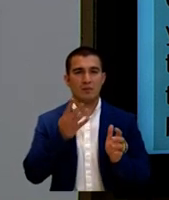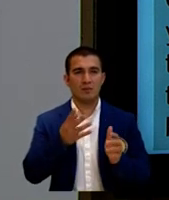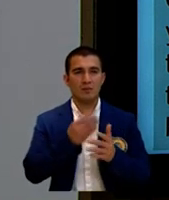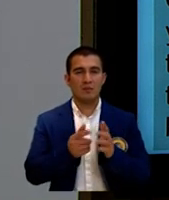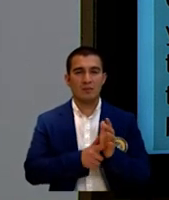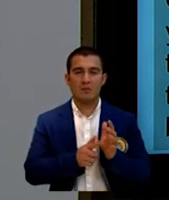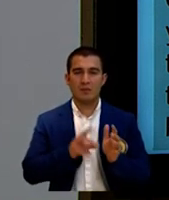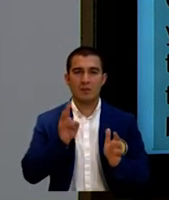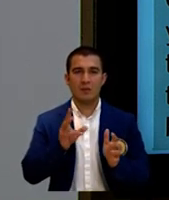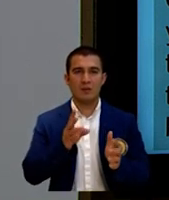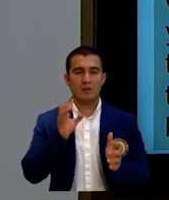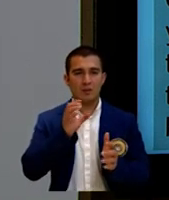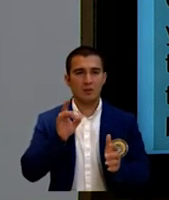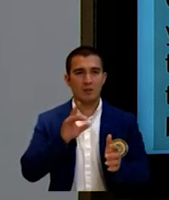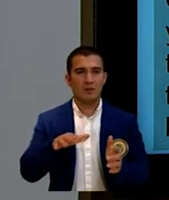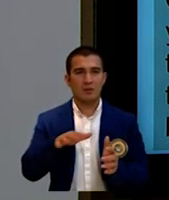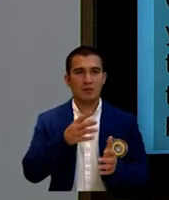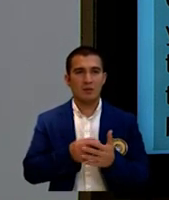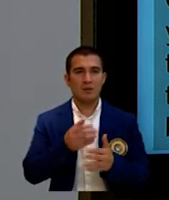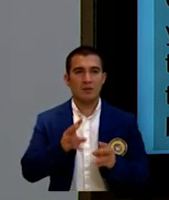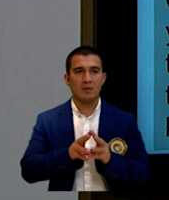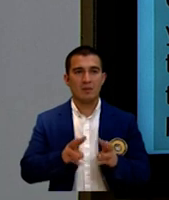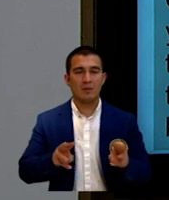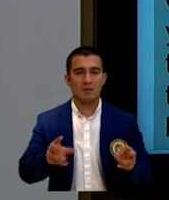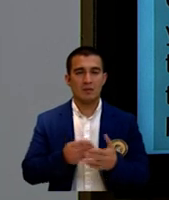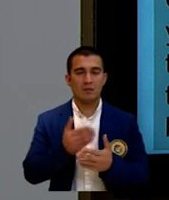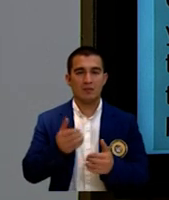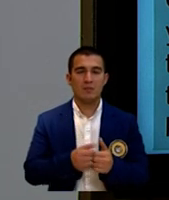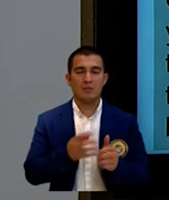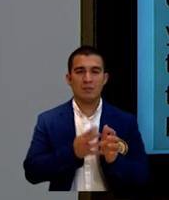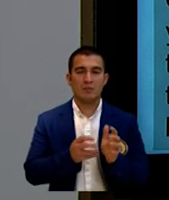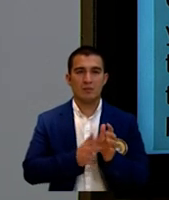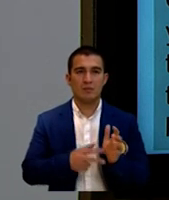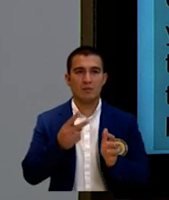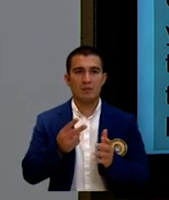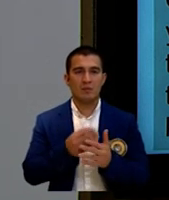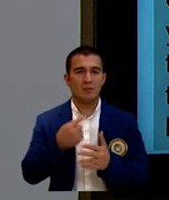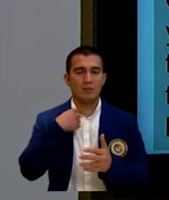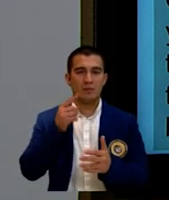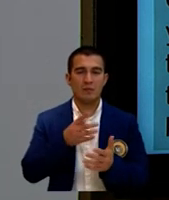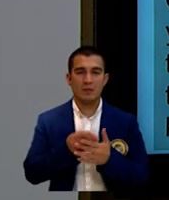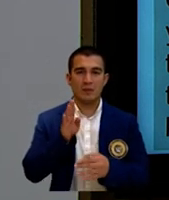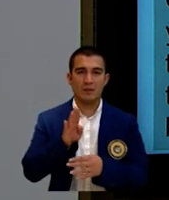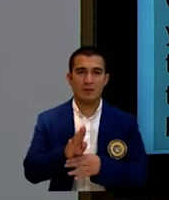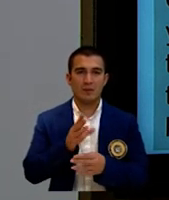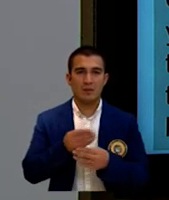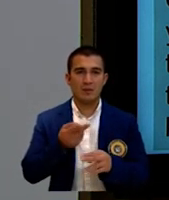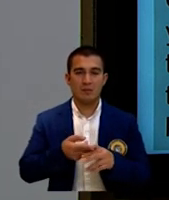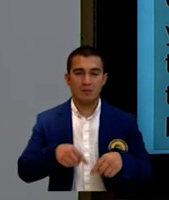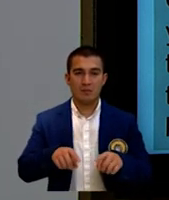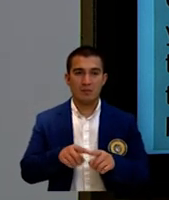1994-yilning 7-noyabrida O'zbekiston Respublikasi prezidentining 982 sonli farmoni